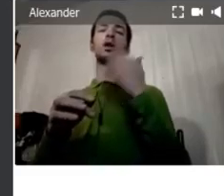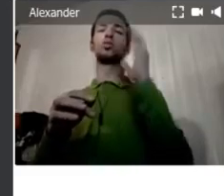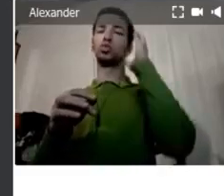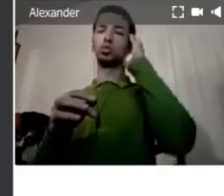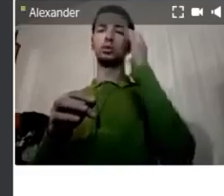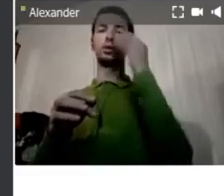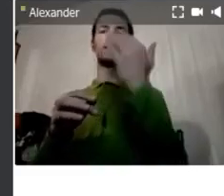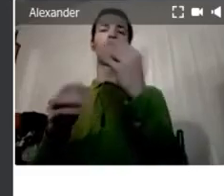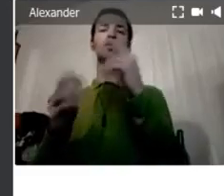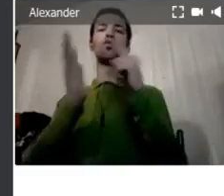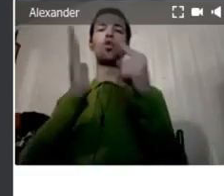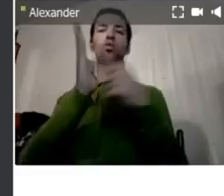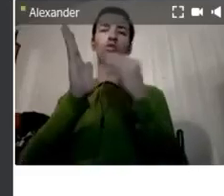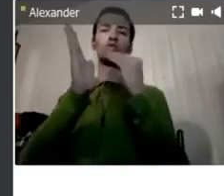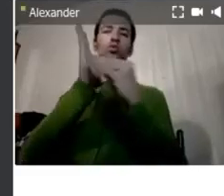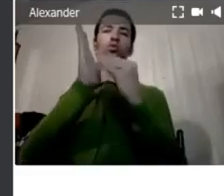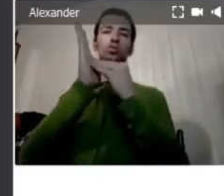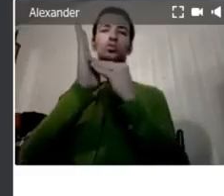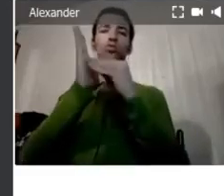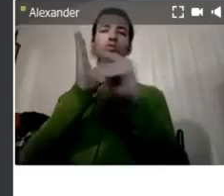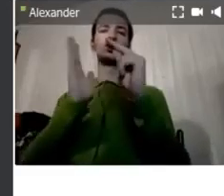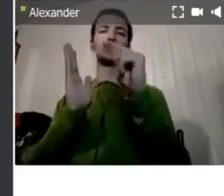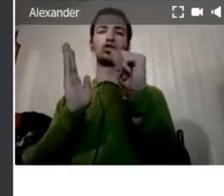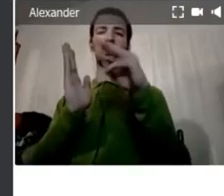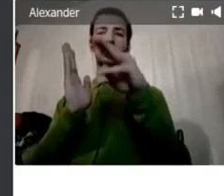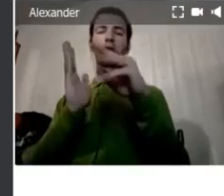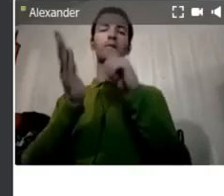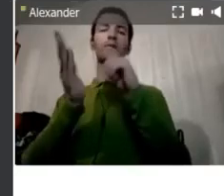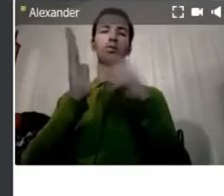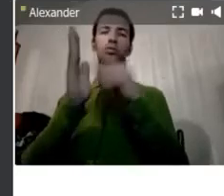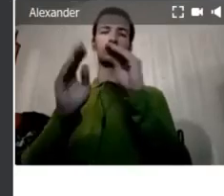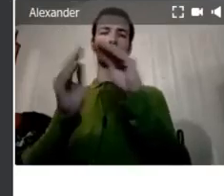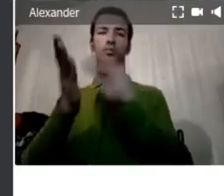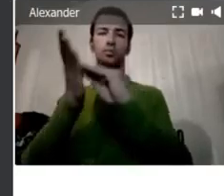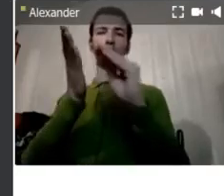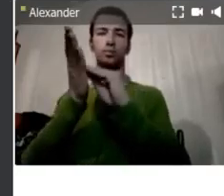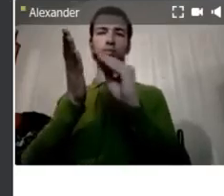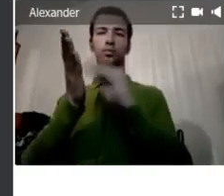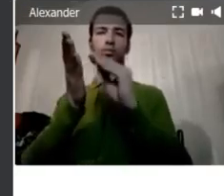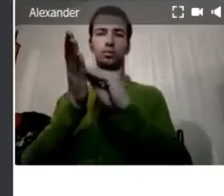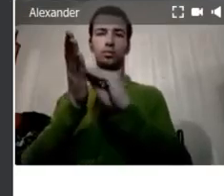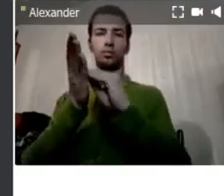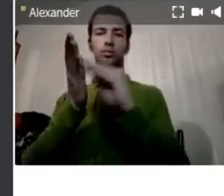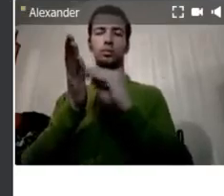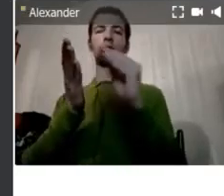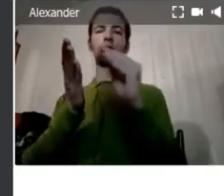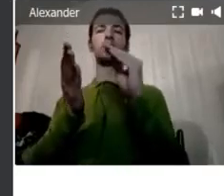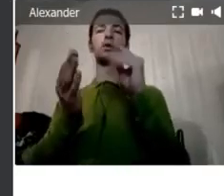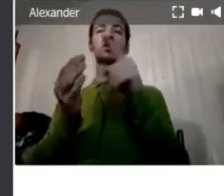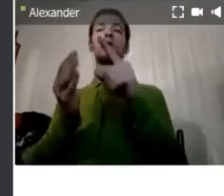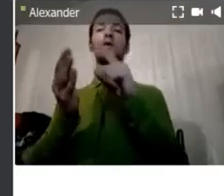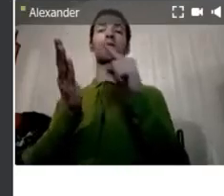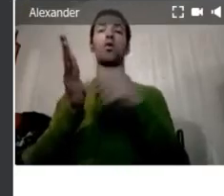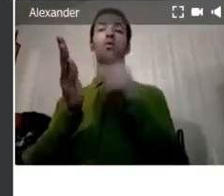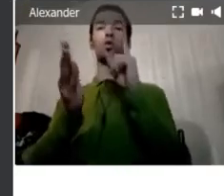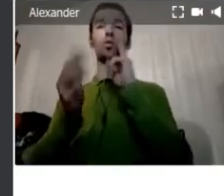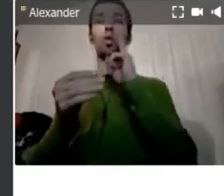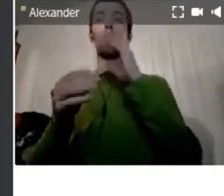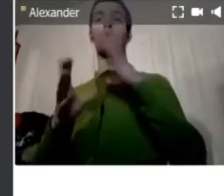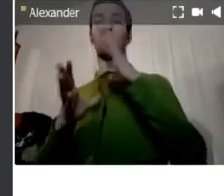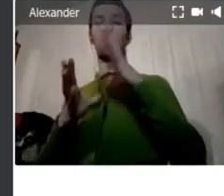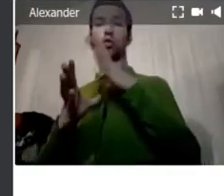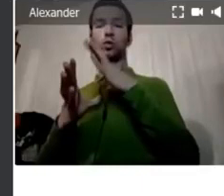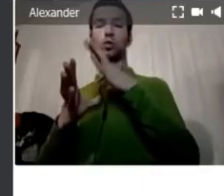же, моя основная рекомендация, то есть если вы ничего не понимаете пока в инвестировании, не понимаете в ценных бумагах,